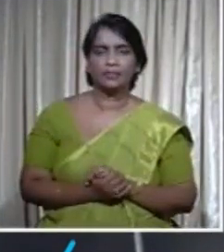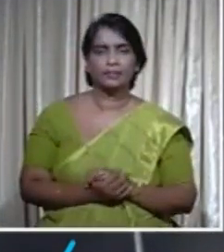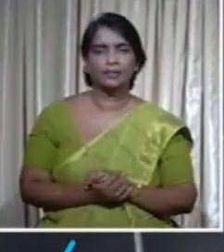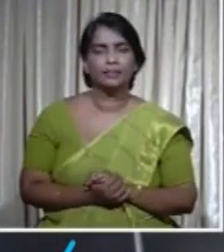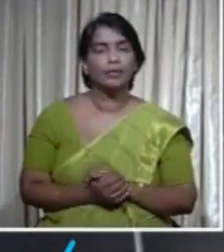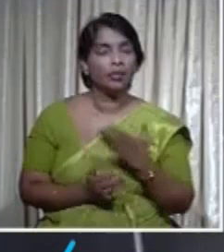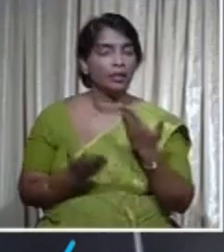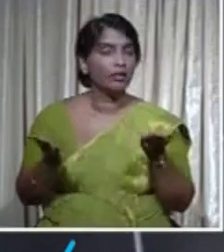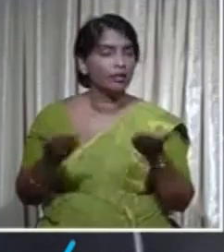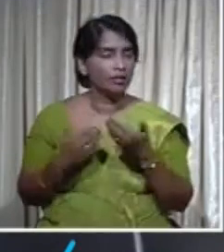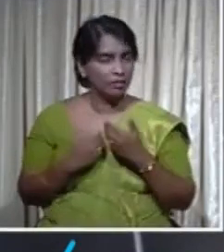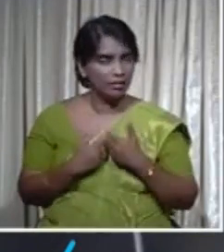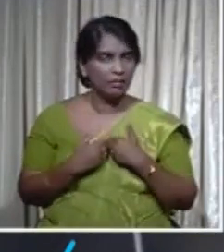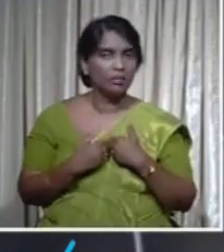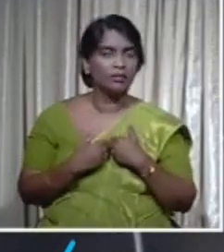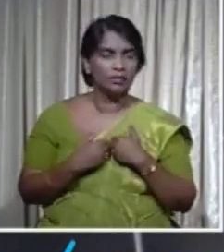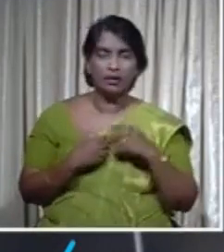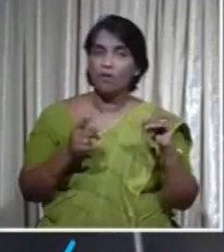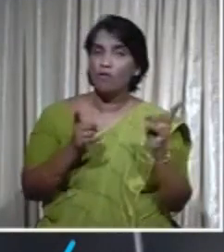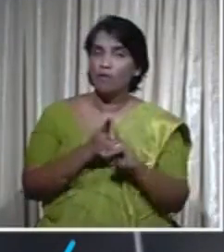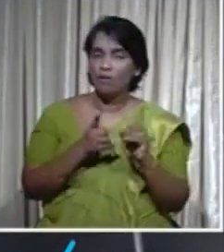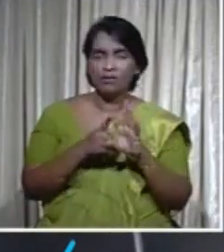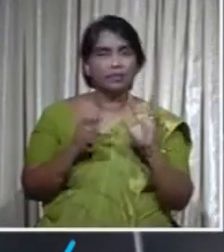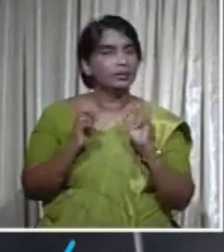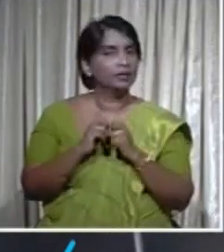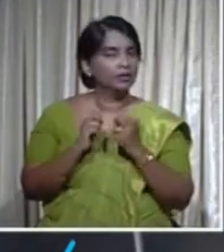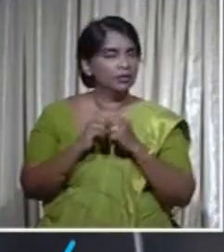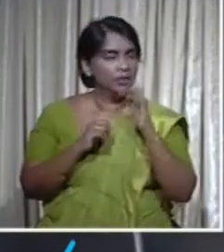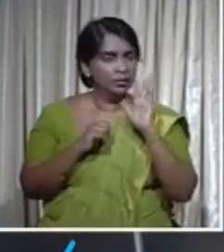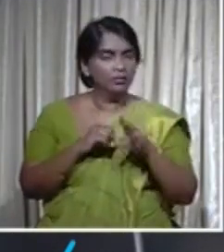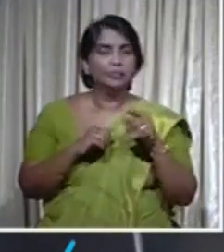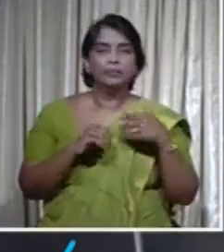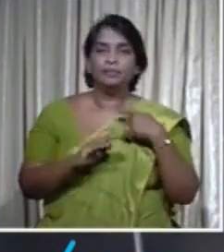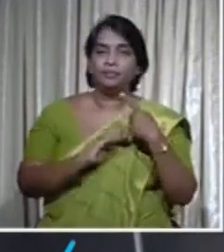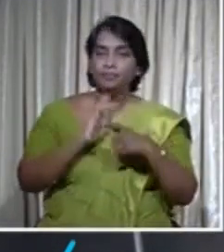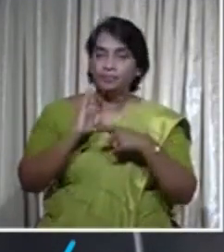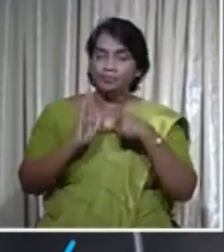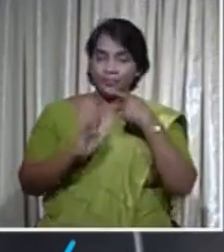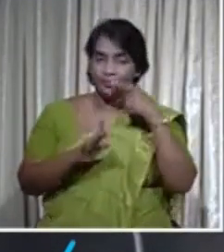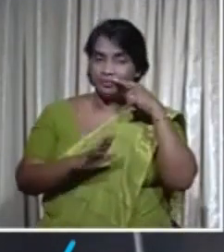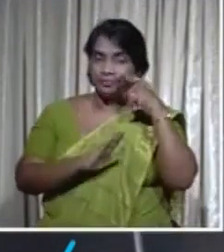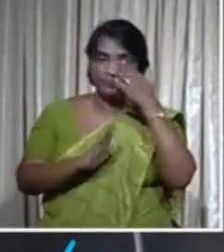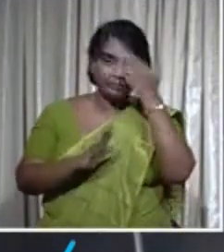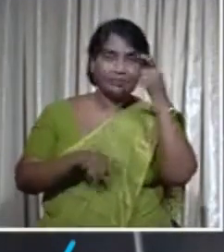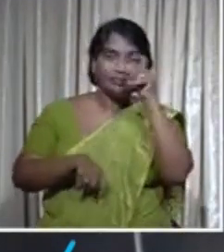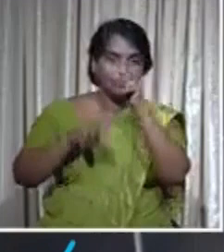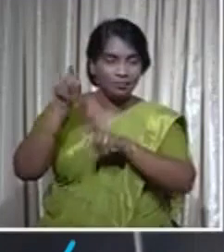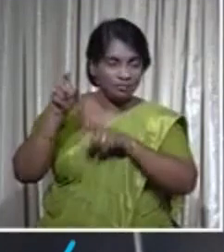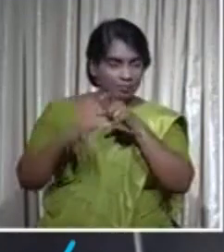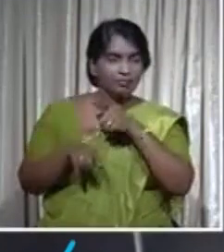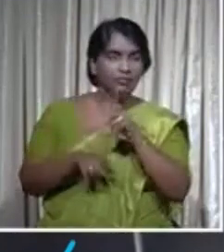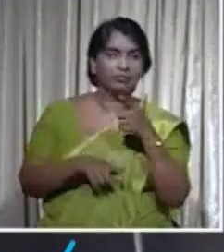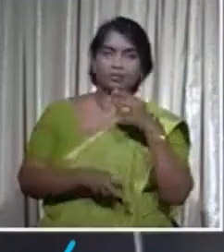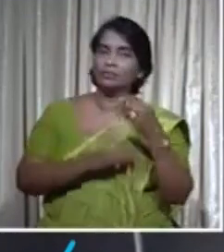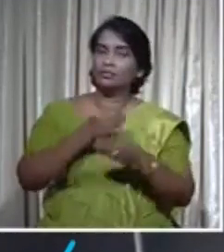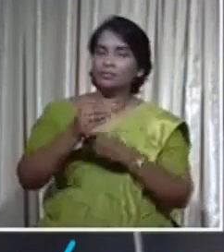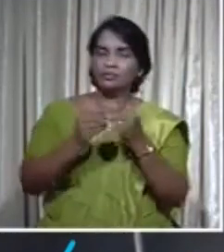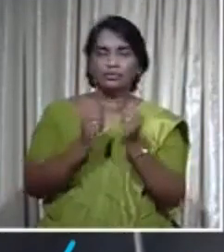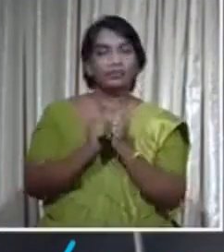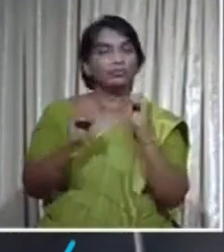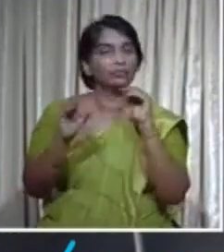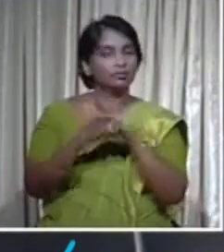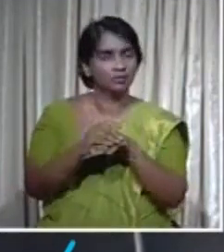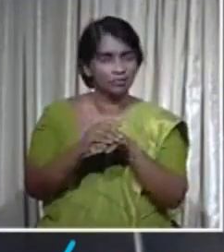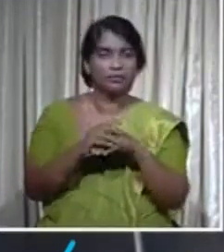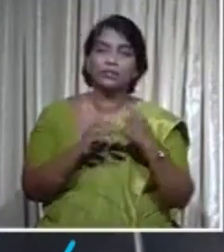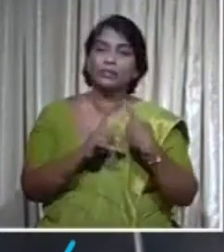எங்களுடைய போரில் பாதிக்கப்பட்ட எங்களுடைய மக்கள் இந்த தொழிலின் ஊடாக முன்னேற்றம் அடைகின்ற வாய்ப்பை ஏற்படுத்துகின்ற சூழலை